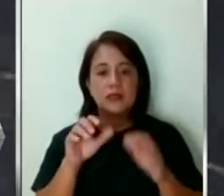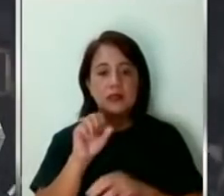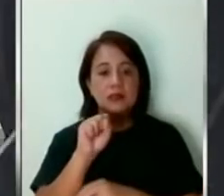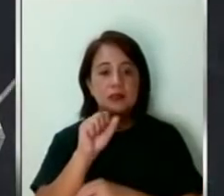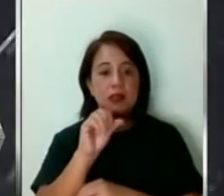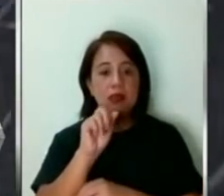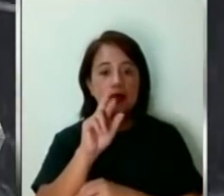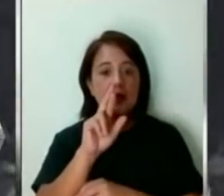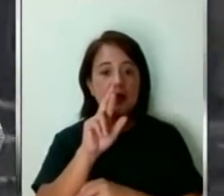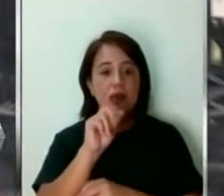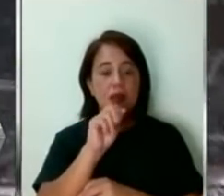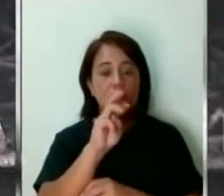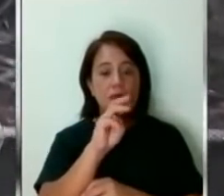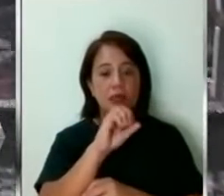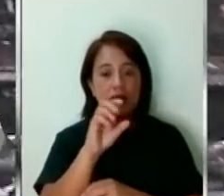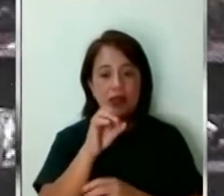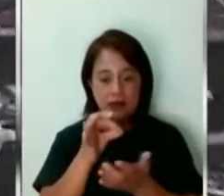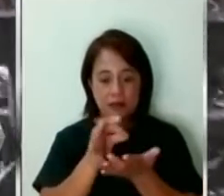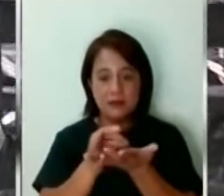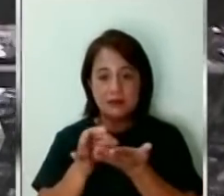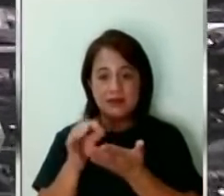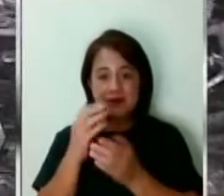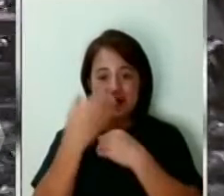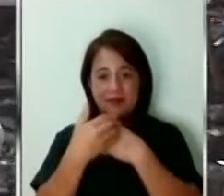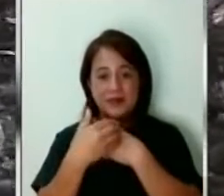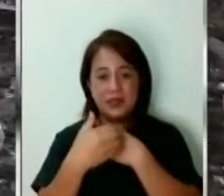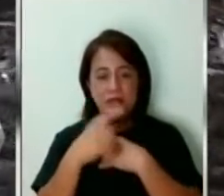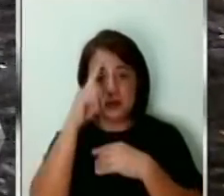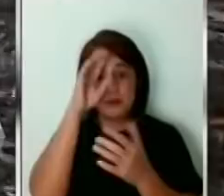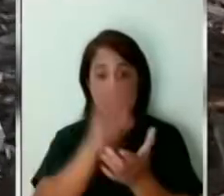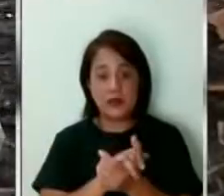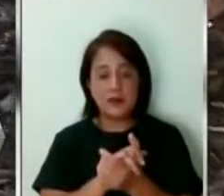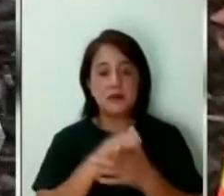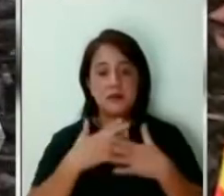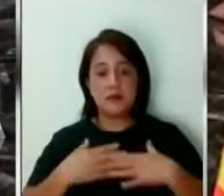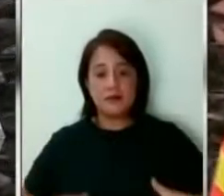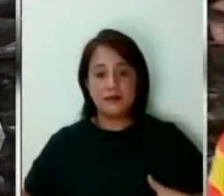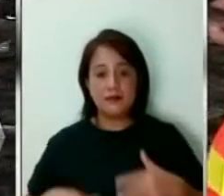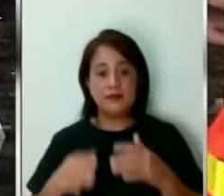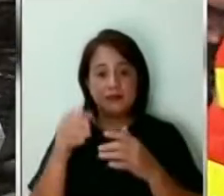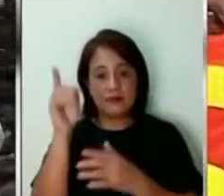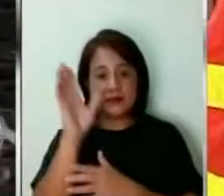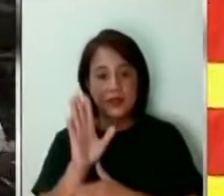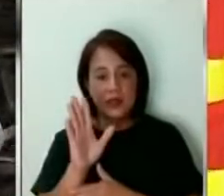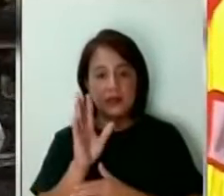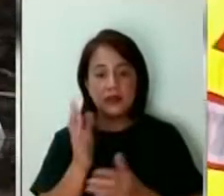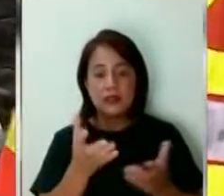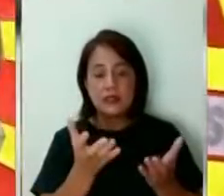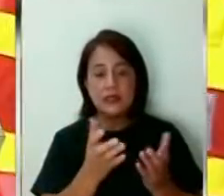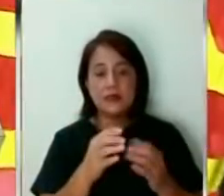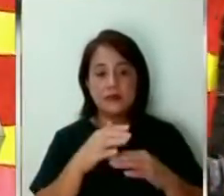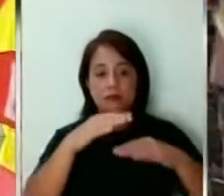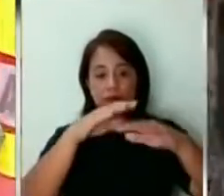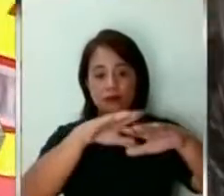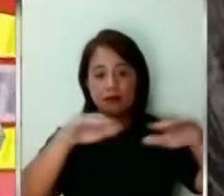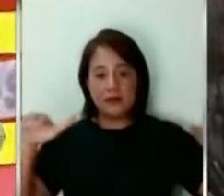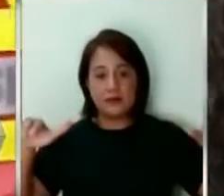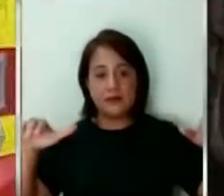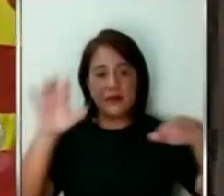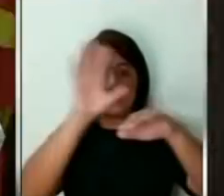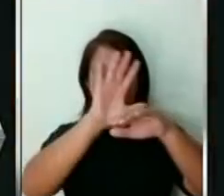nito. Ang hostyang pinaniniwalaan ng mga Katolikong katawan ng Diyos, nasa altar ng private chapel nang lumagablab ang